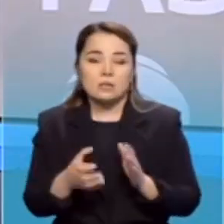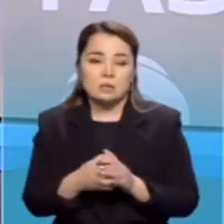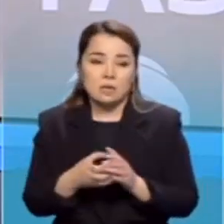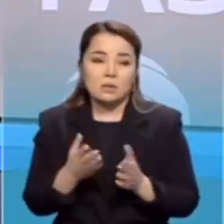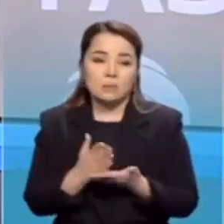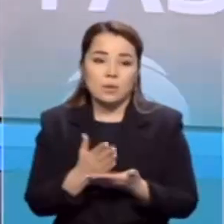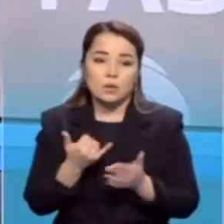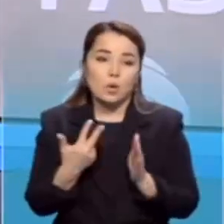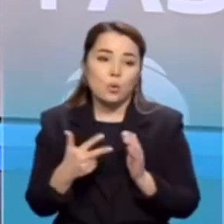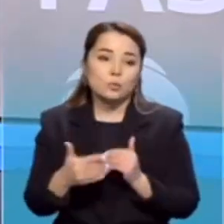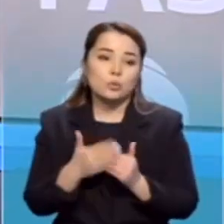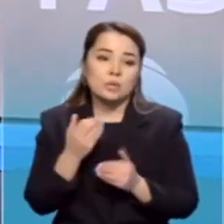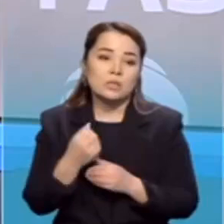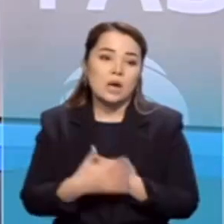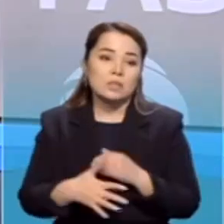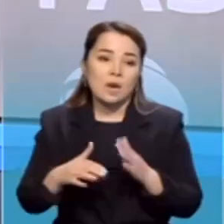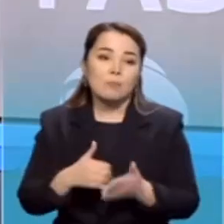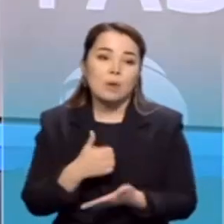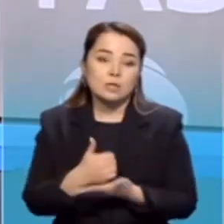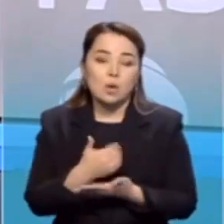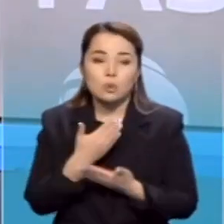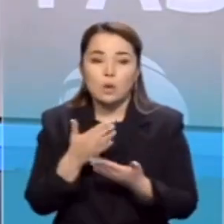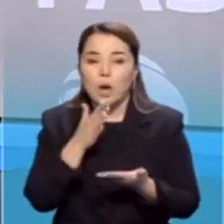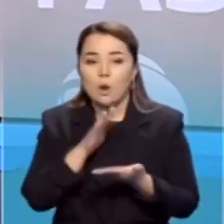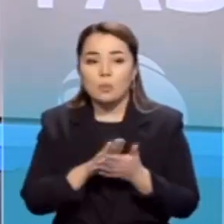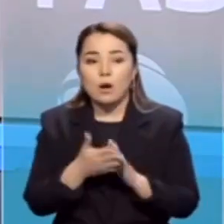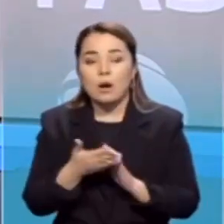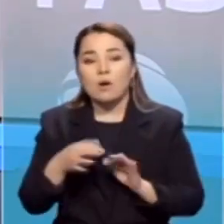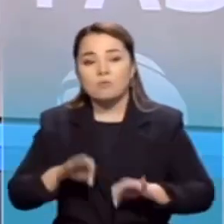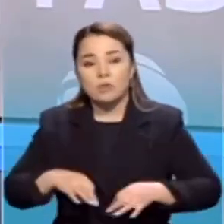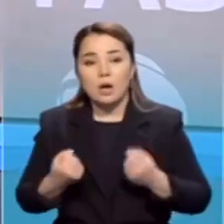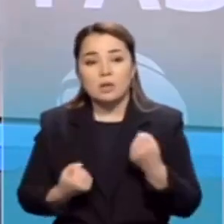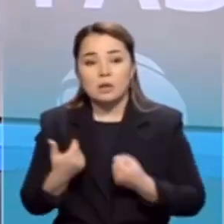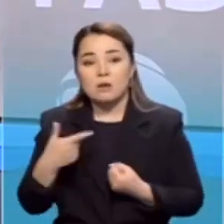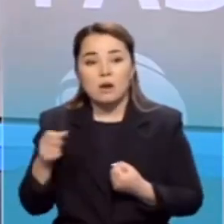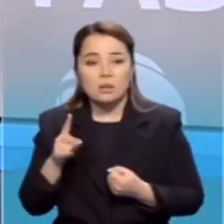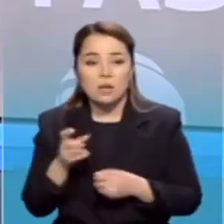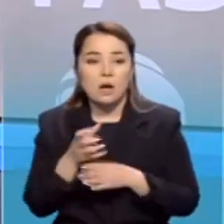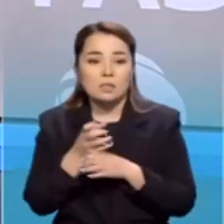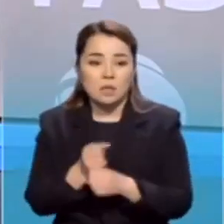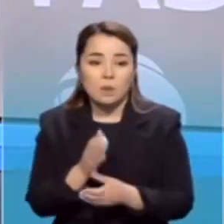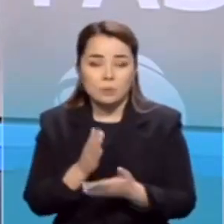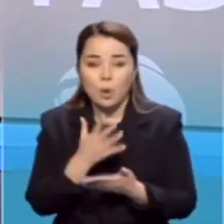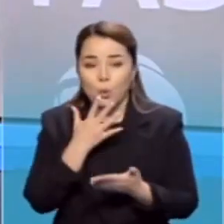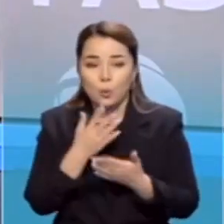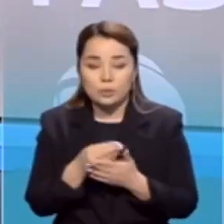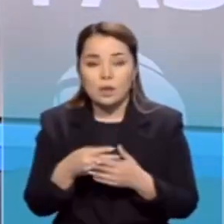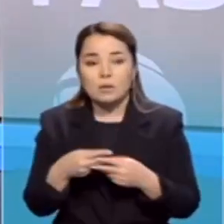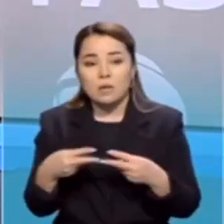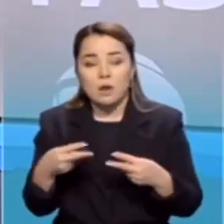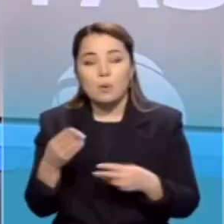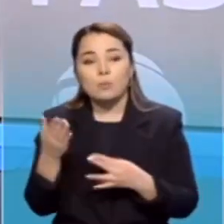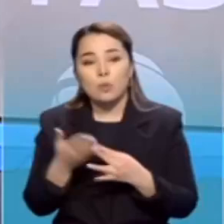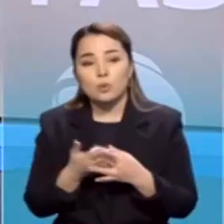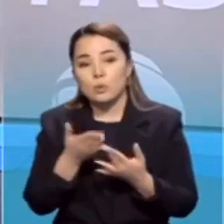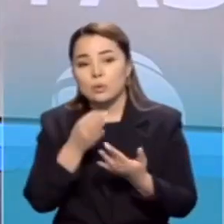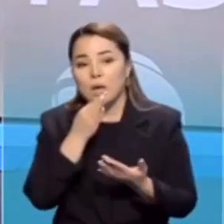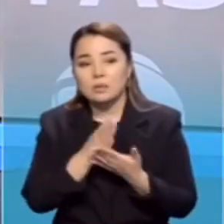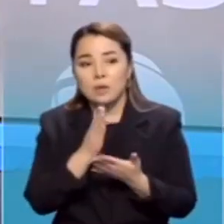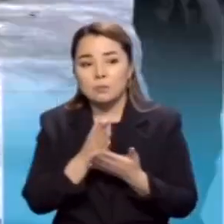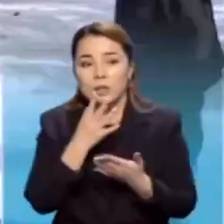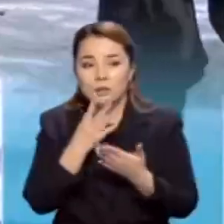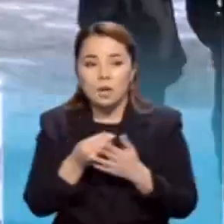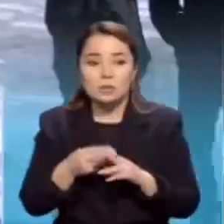айналысатын 30-ға жуық станция басшылары соңғы уақытта автогаз көлемі күрт азайды. Оның өзін тең бөлмейді деп шағымданды.